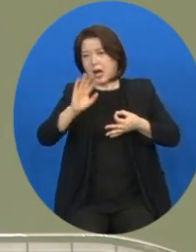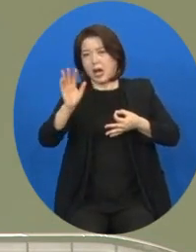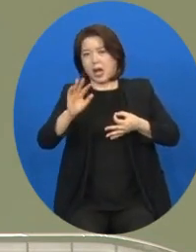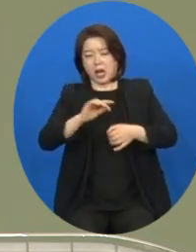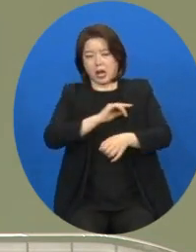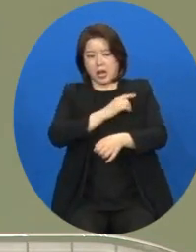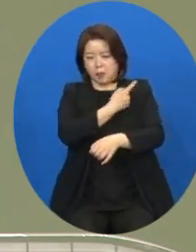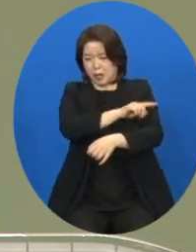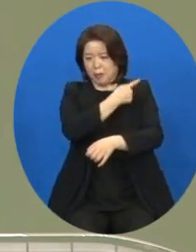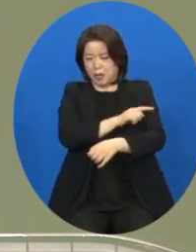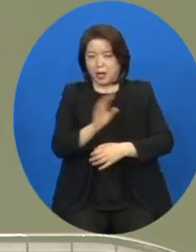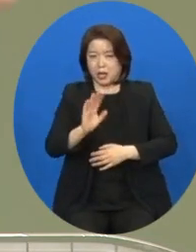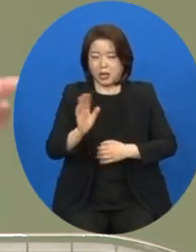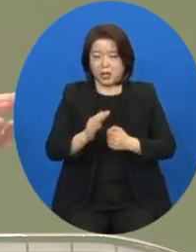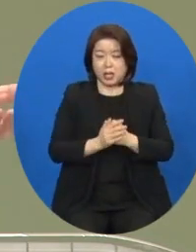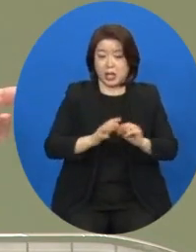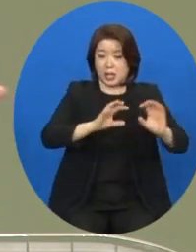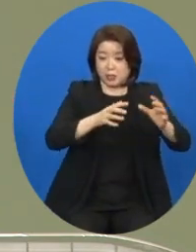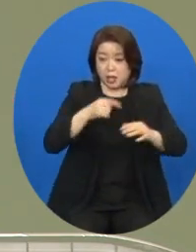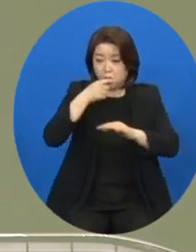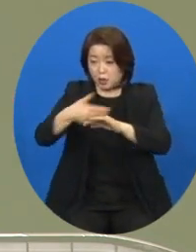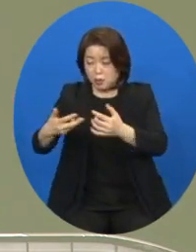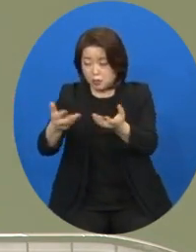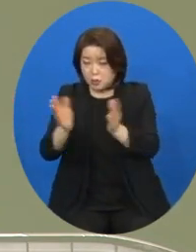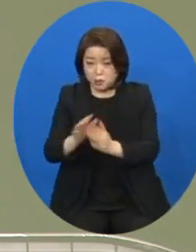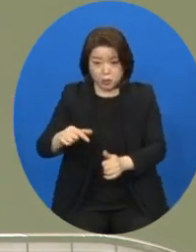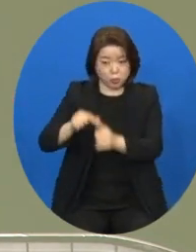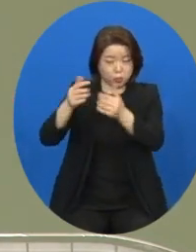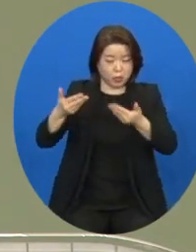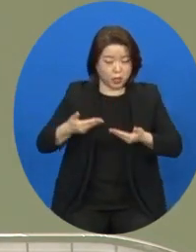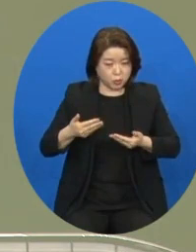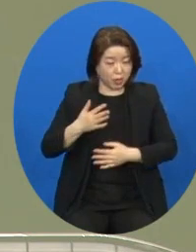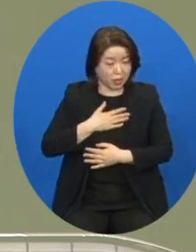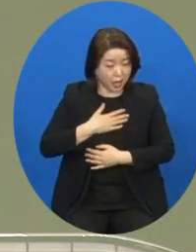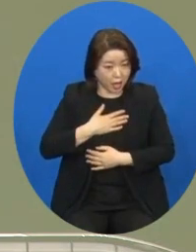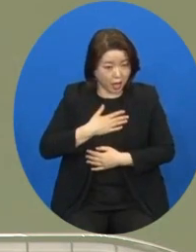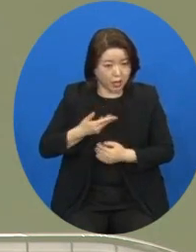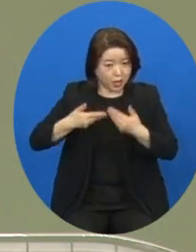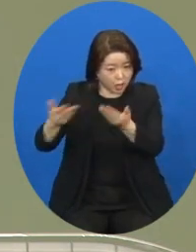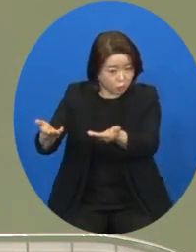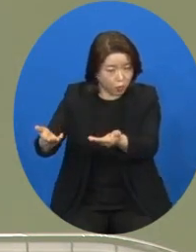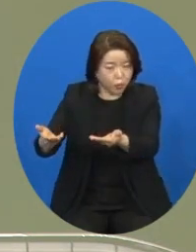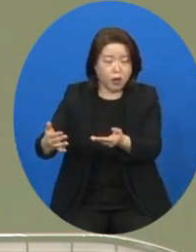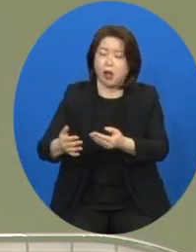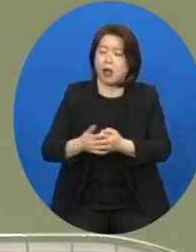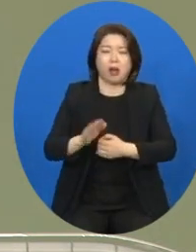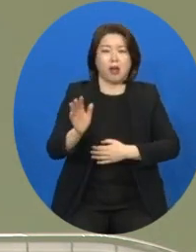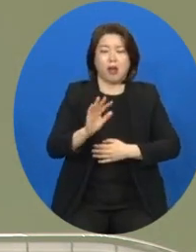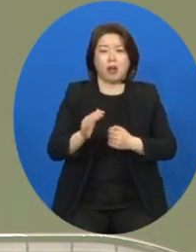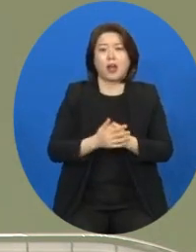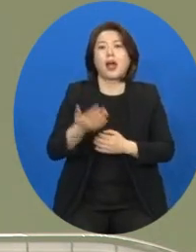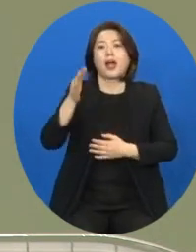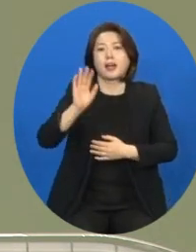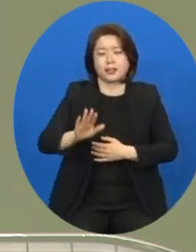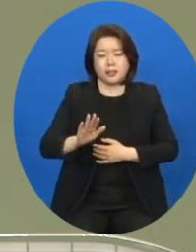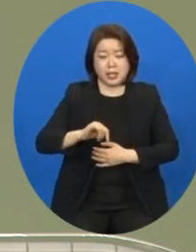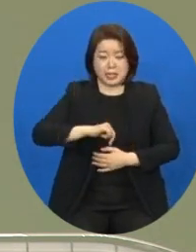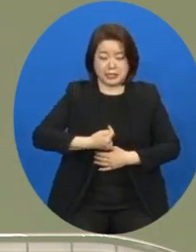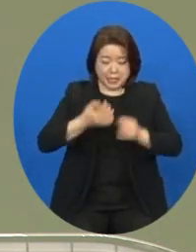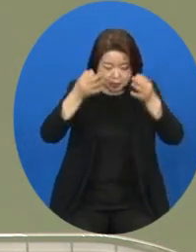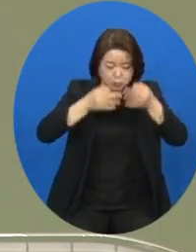뭐길래 내가 나라와 민족을 구원해? 근데 여러분, 여러분 안에 계신 성령님을